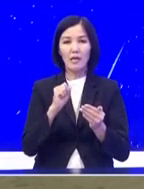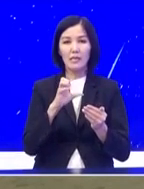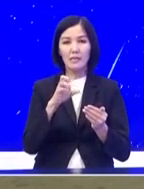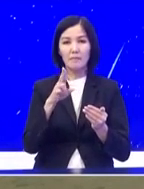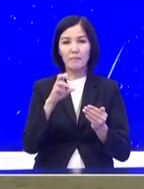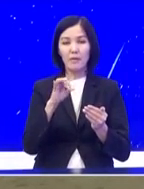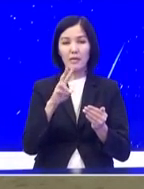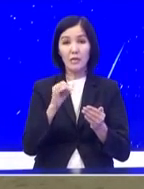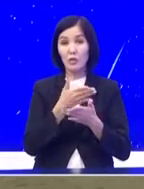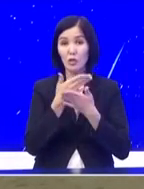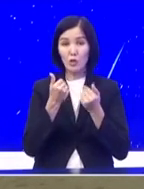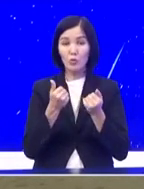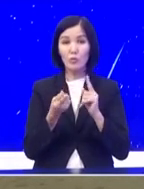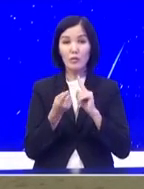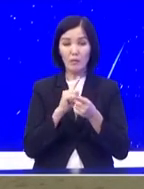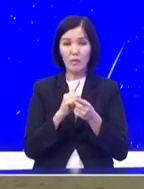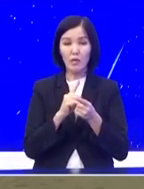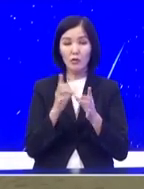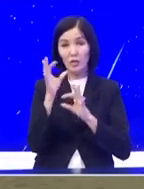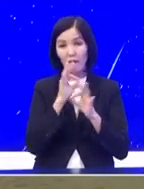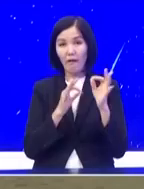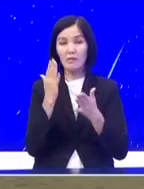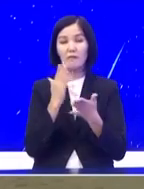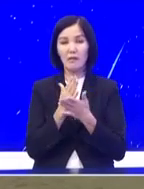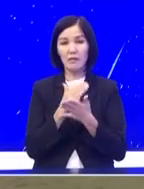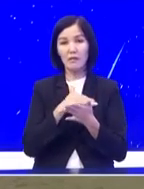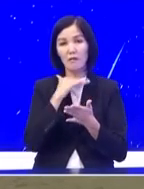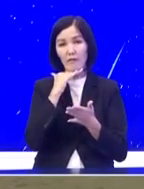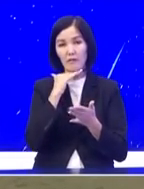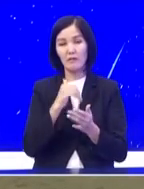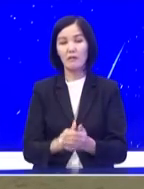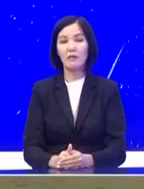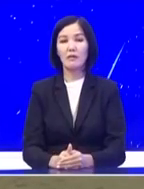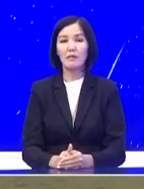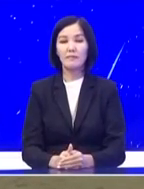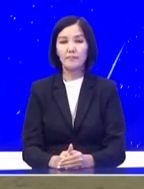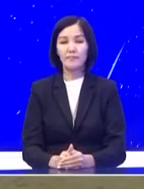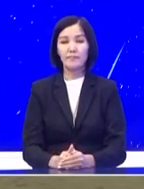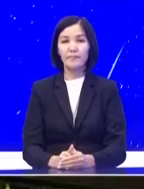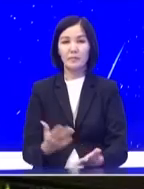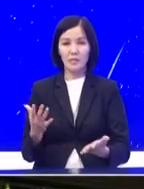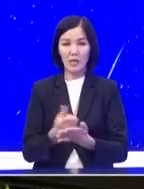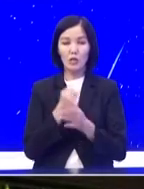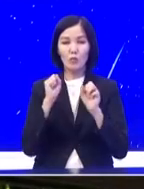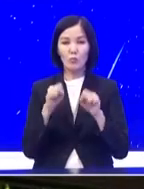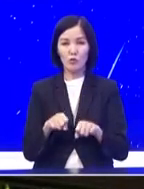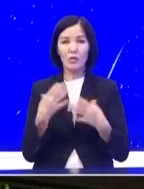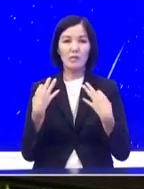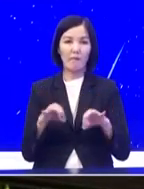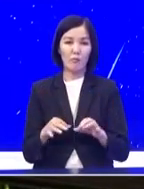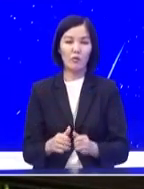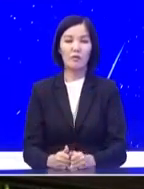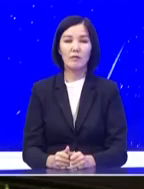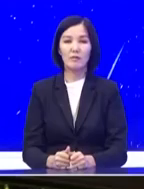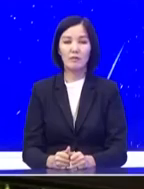сейчас его нет, но заменяющие лекарства его достаточно, в принципе. Найти в аптеках можно свободно на данный